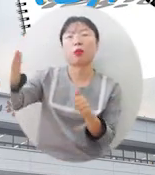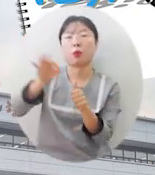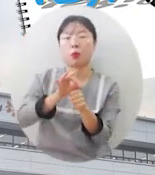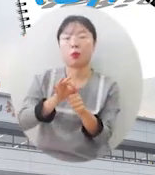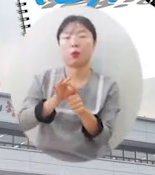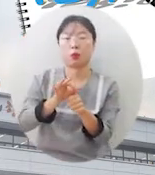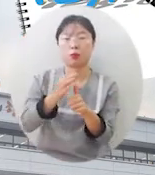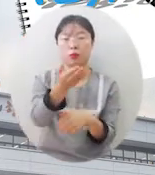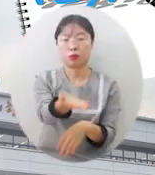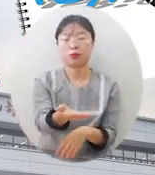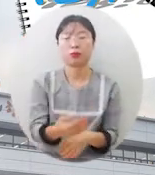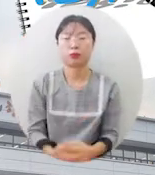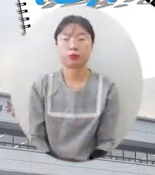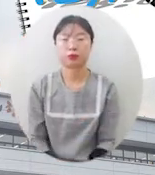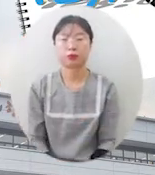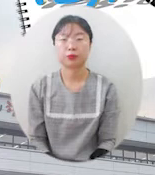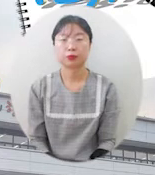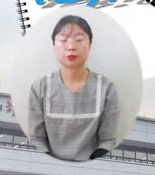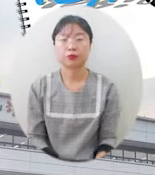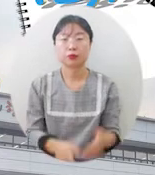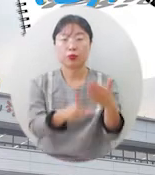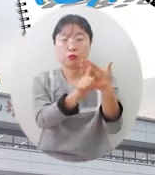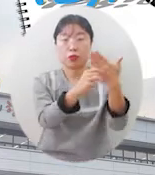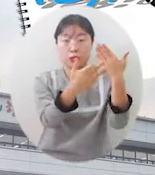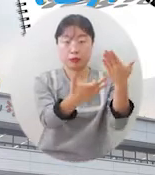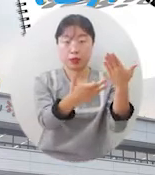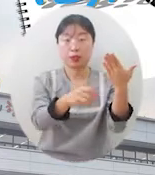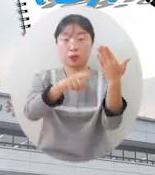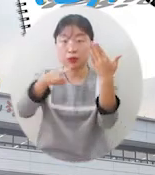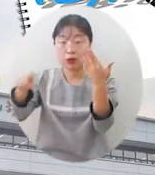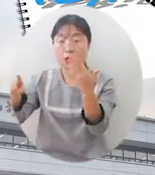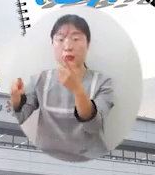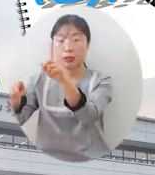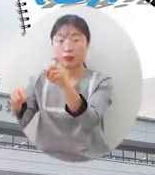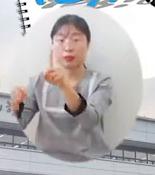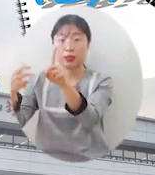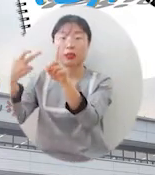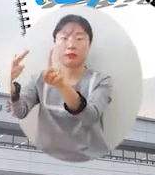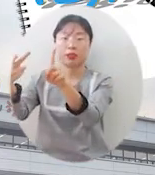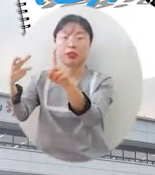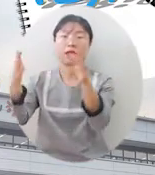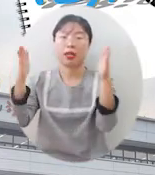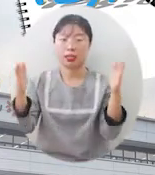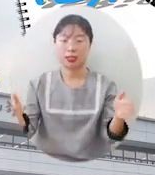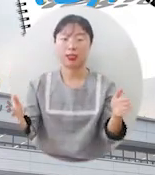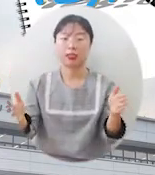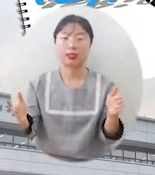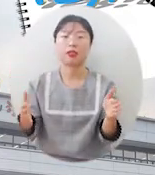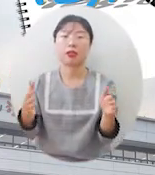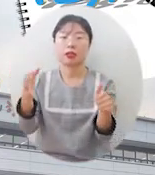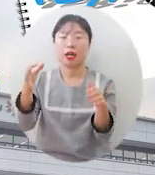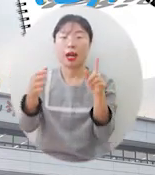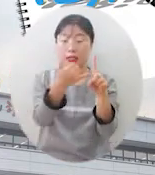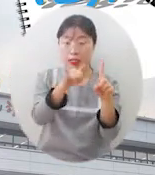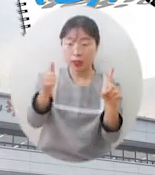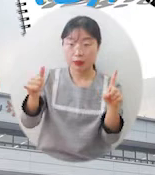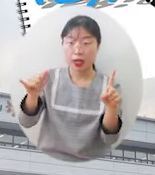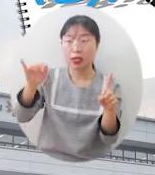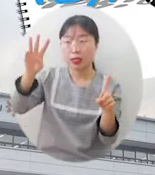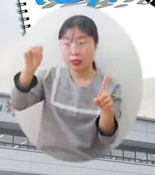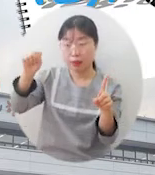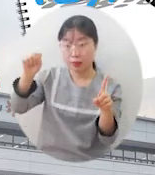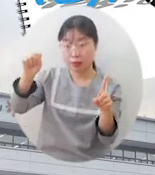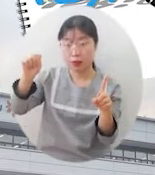한정판 지역 화폐 소비 지원금이 9월 18일부터 진행 중에 있습니다. 소비지원금은 오는 11월